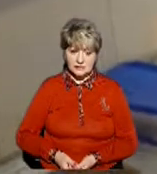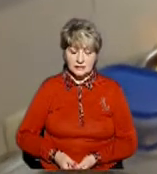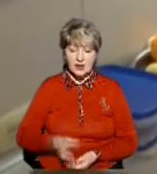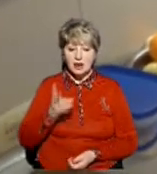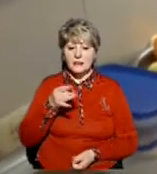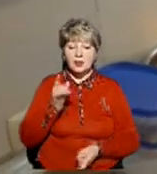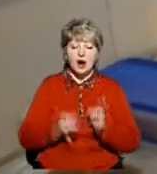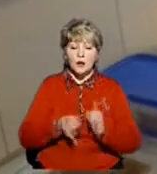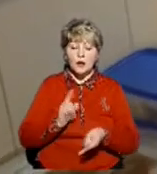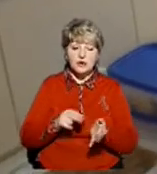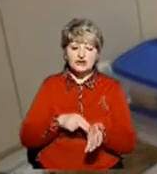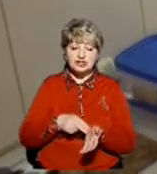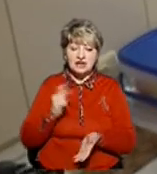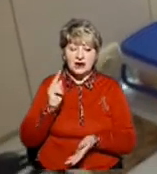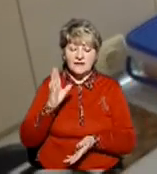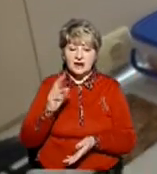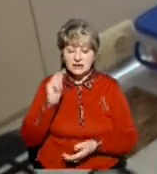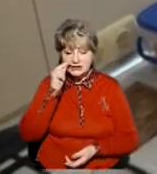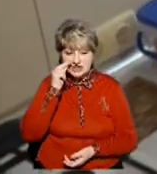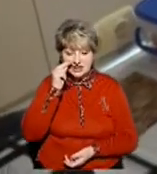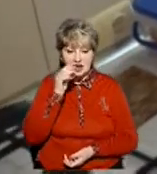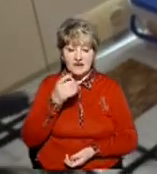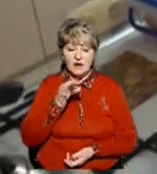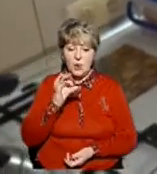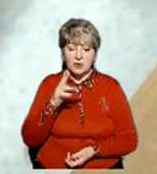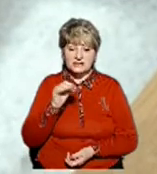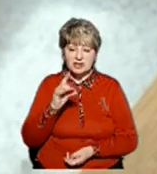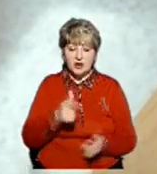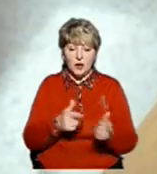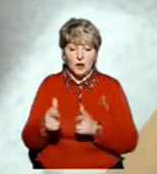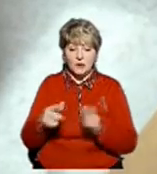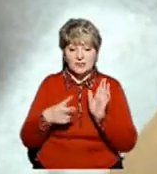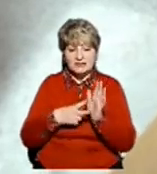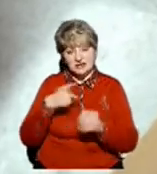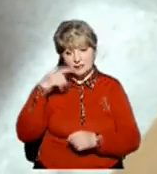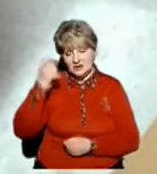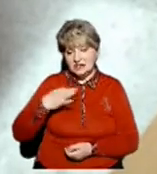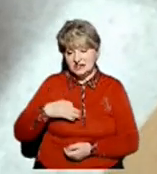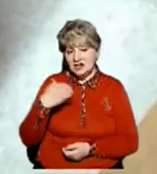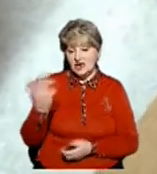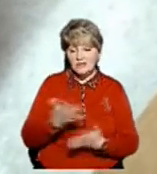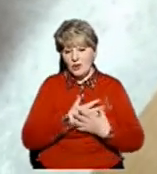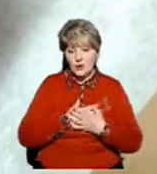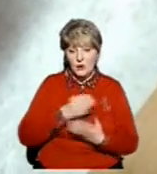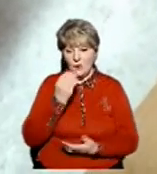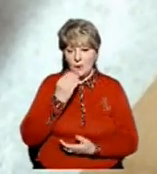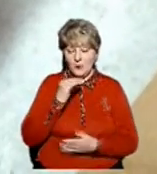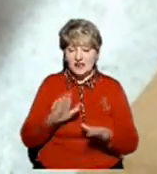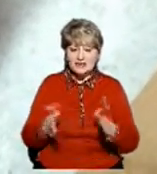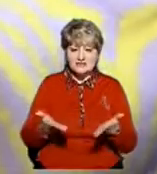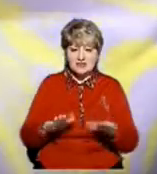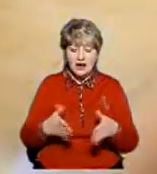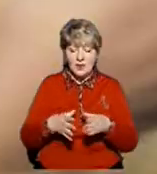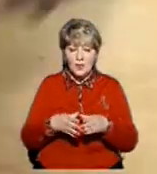На кухні черкаської квартири чернігівка пані Оксана готує семирічному сину Артему його улюблений сніданок – смажені